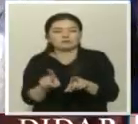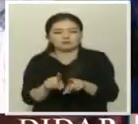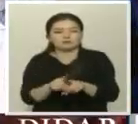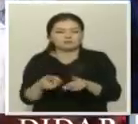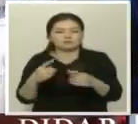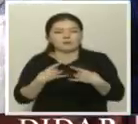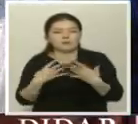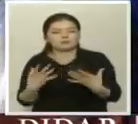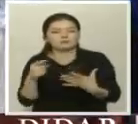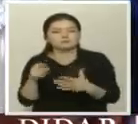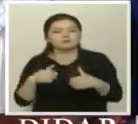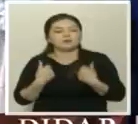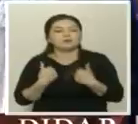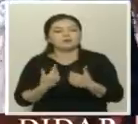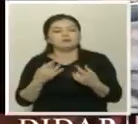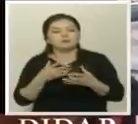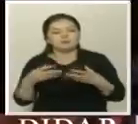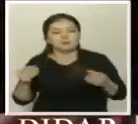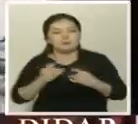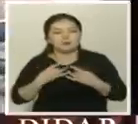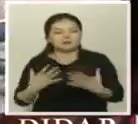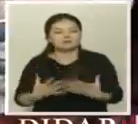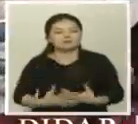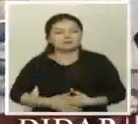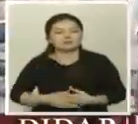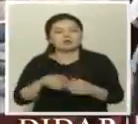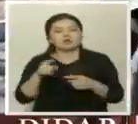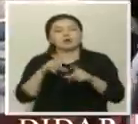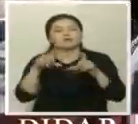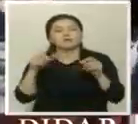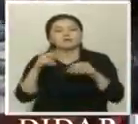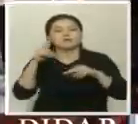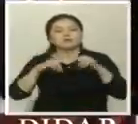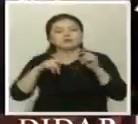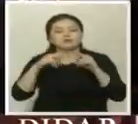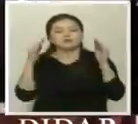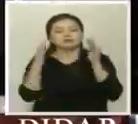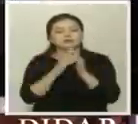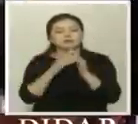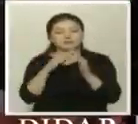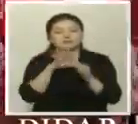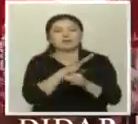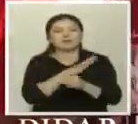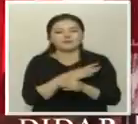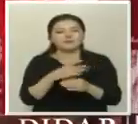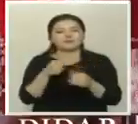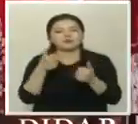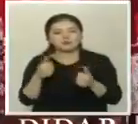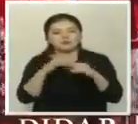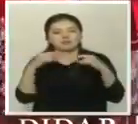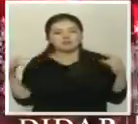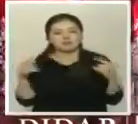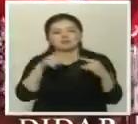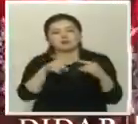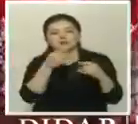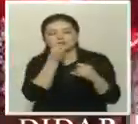Облыстық көпбейінді балалар ауруханасының қызметкерлері амал мерекесін атап өтті. Киіз үй тігіп, ақ дастархан жайды. Ота бөлімнің мамандары ән шырқап,